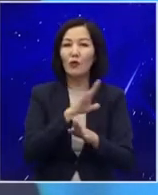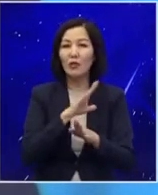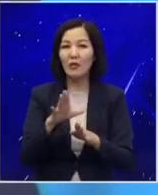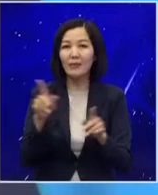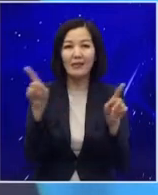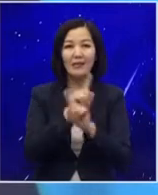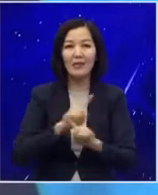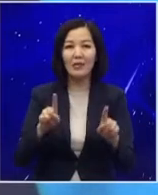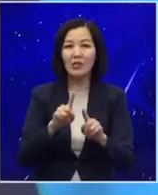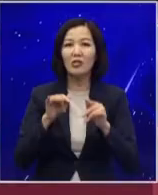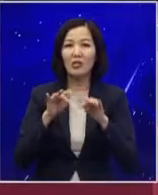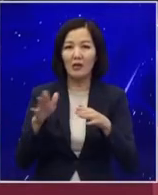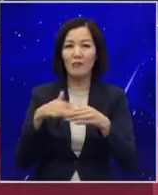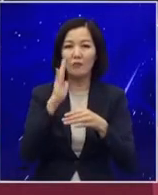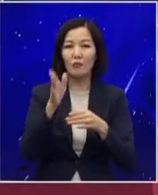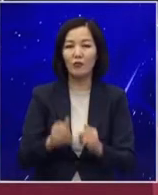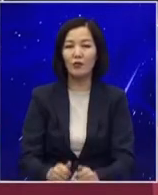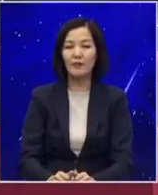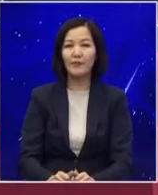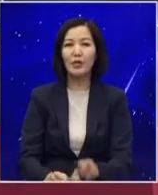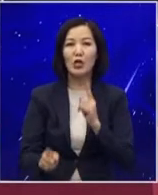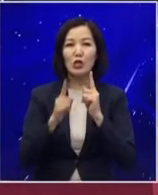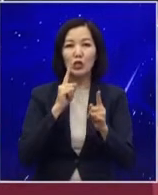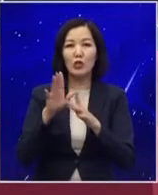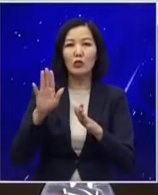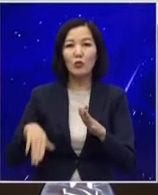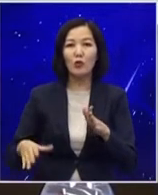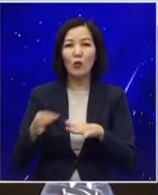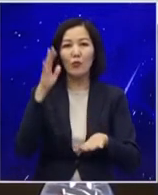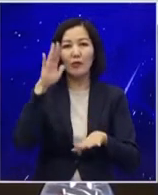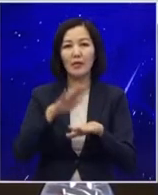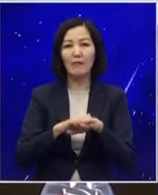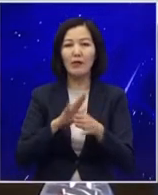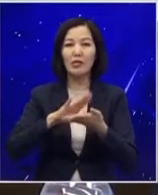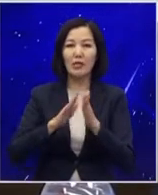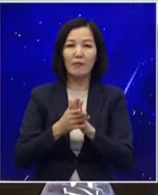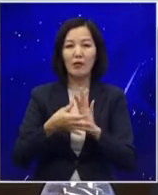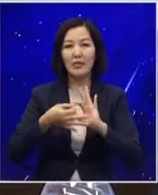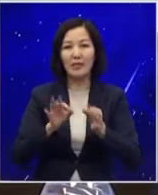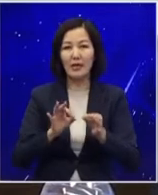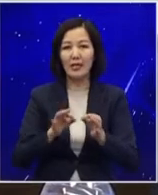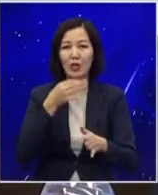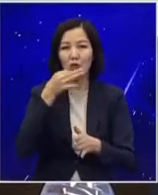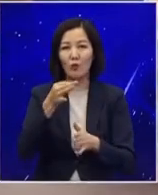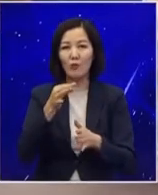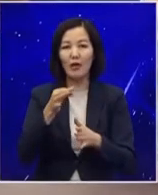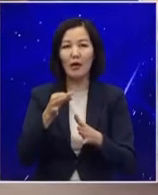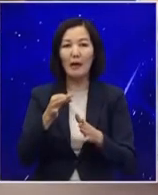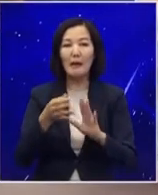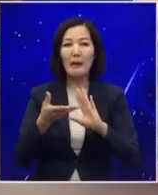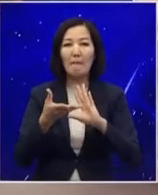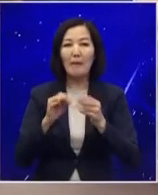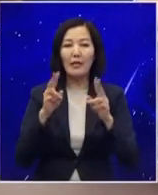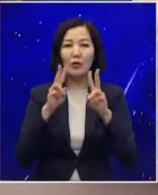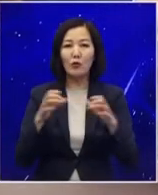ерекше шара қолданылады. Жиын соңынан Амандық Баталов аймақтағы ахуалды саралады, жауаптылардан мониторинг